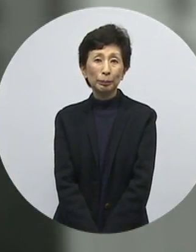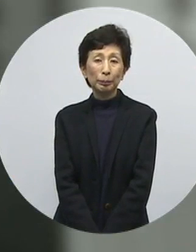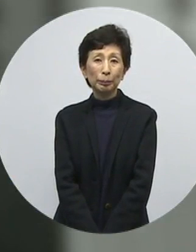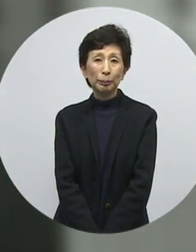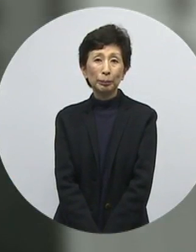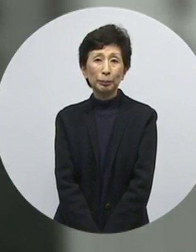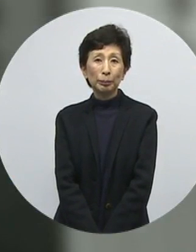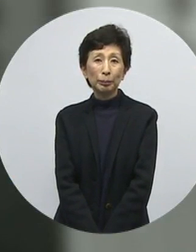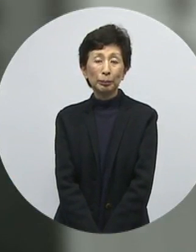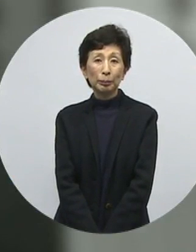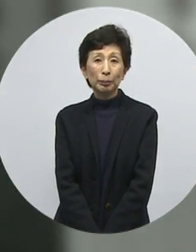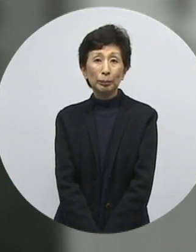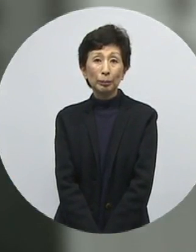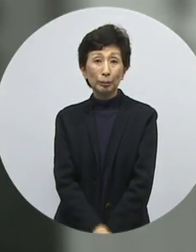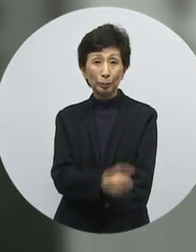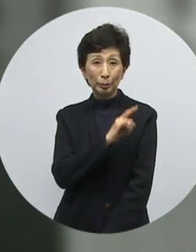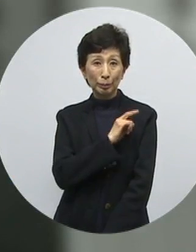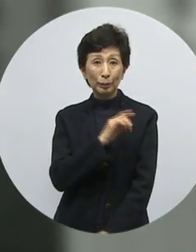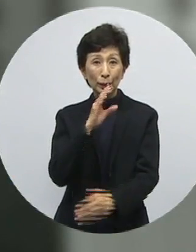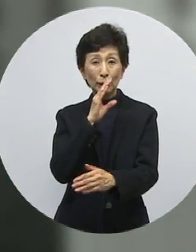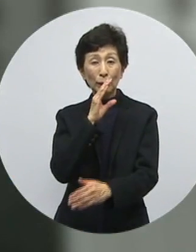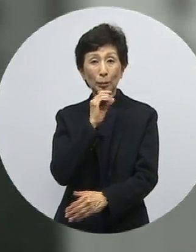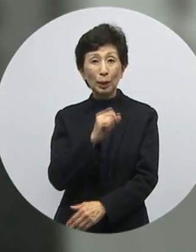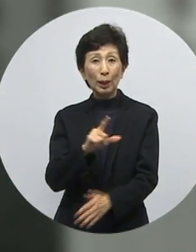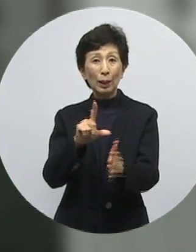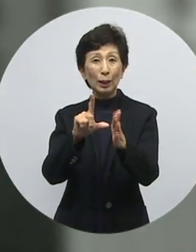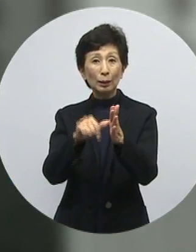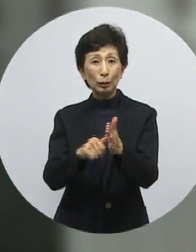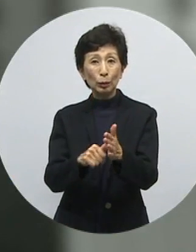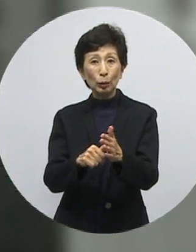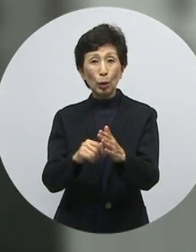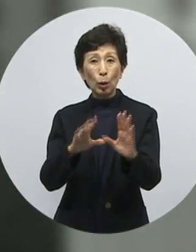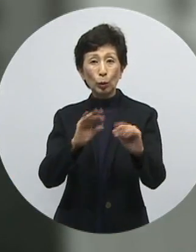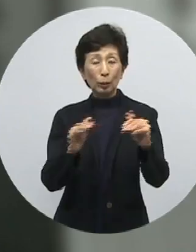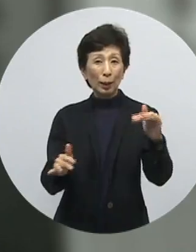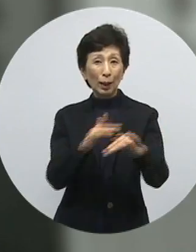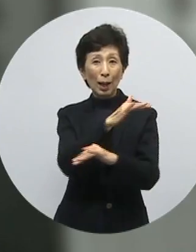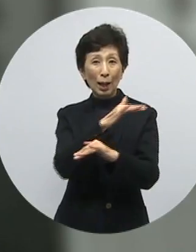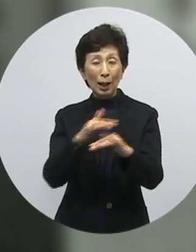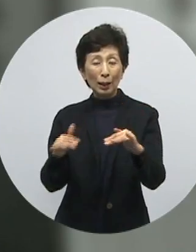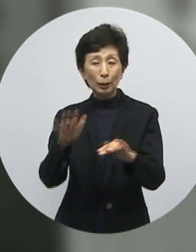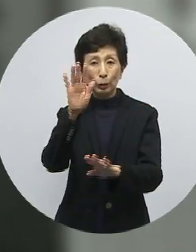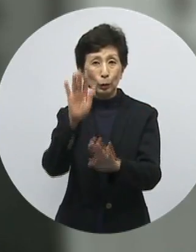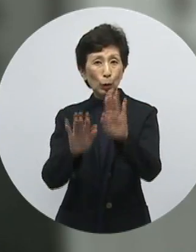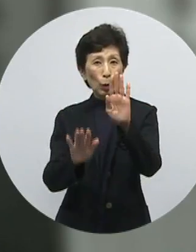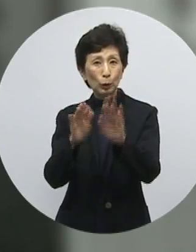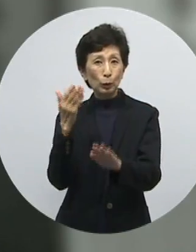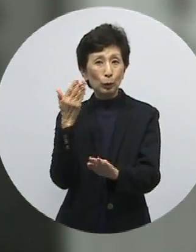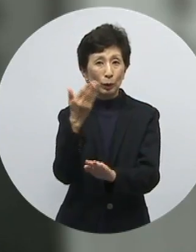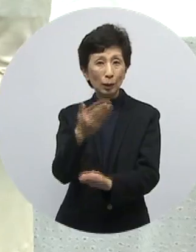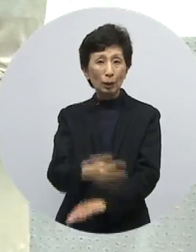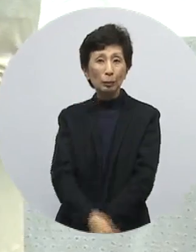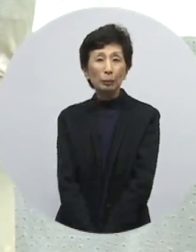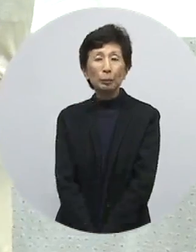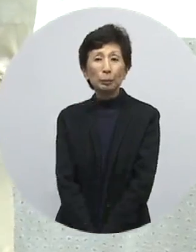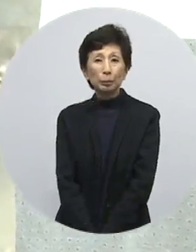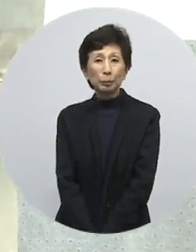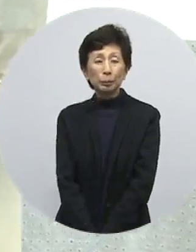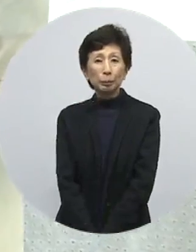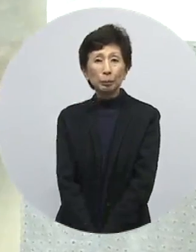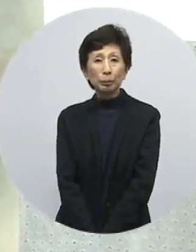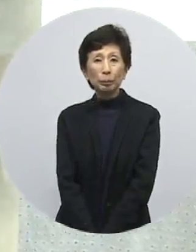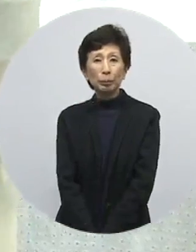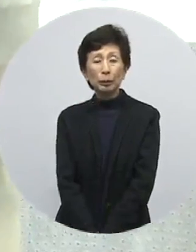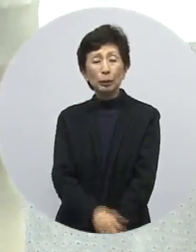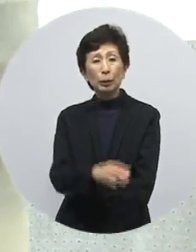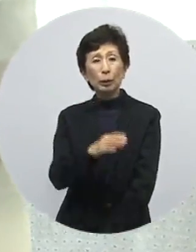というわけで、まずは明治時代の鵠沼海岸がどんな様子だったのか伺いました。 明治の